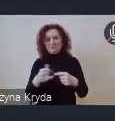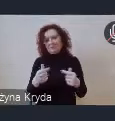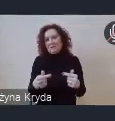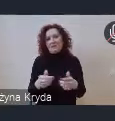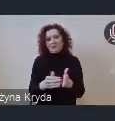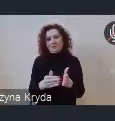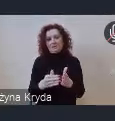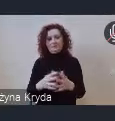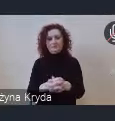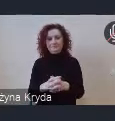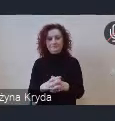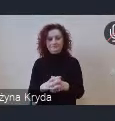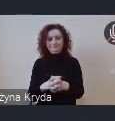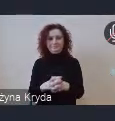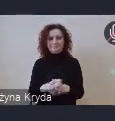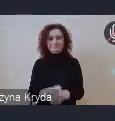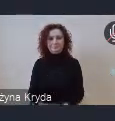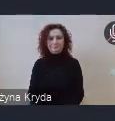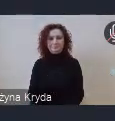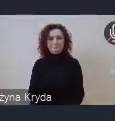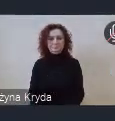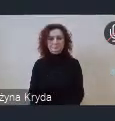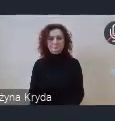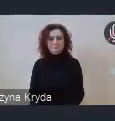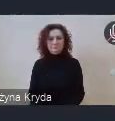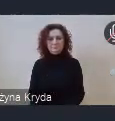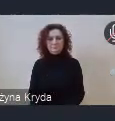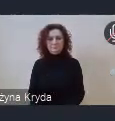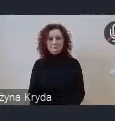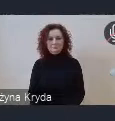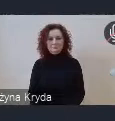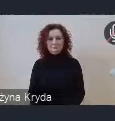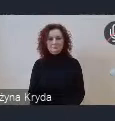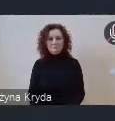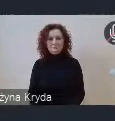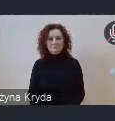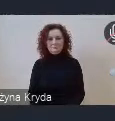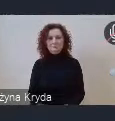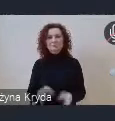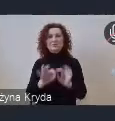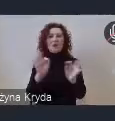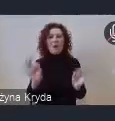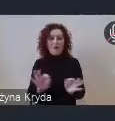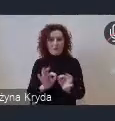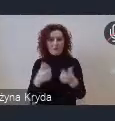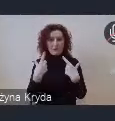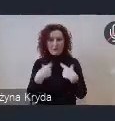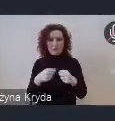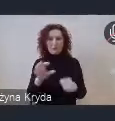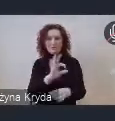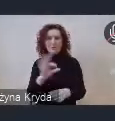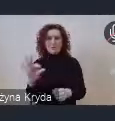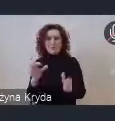powinien być dostosowany do potrzeb osób z niepełnosprawnościami czy w ogóle osób ze specjalnymi potrzebami